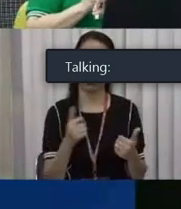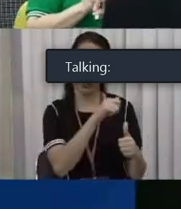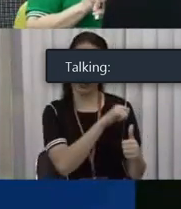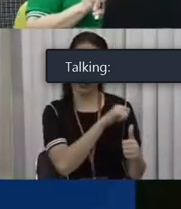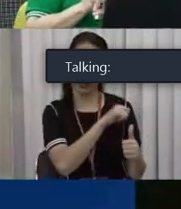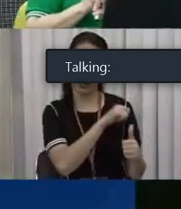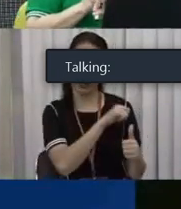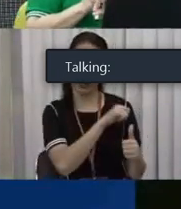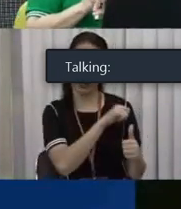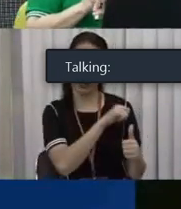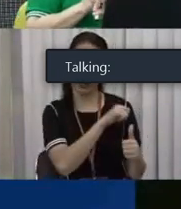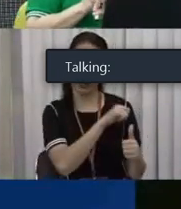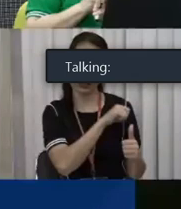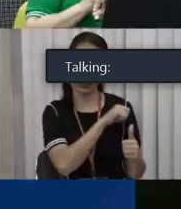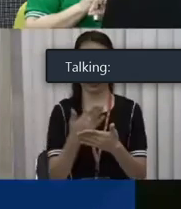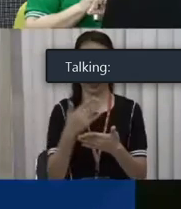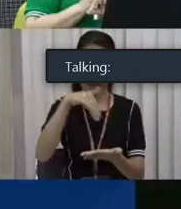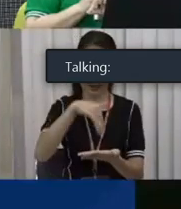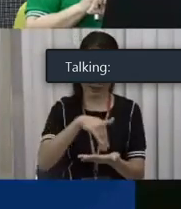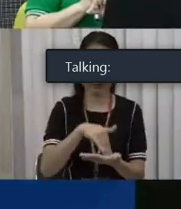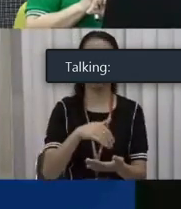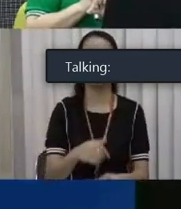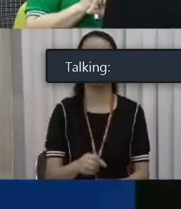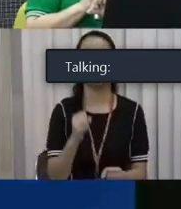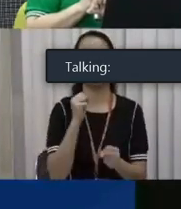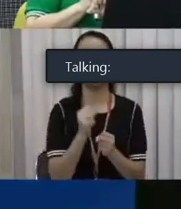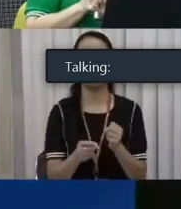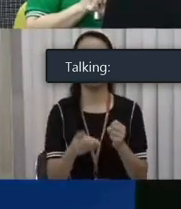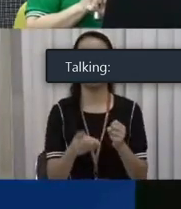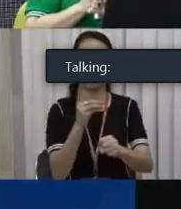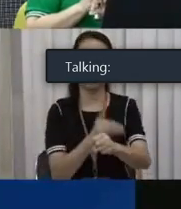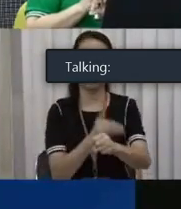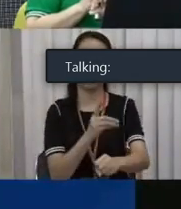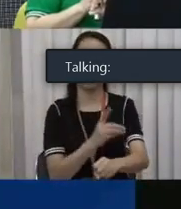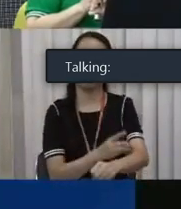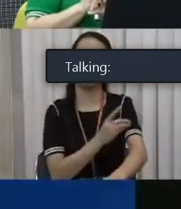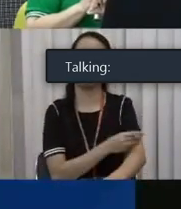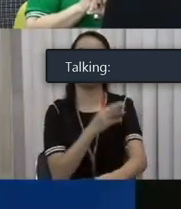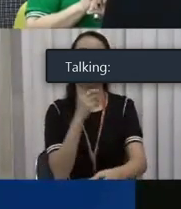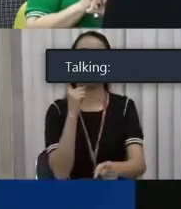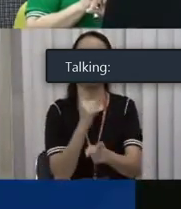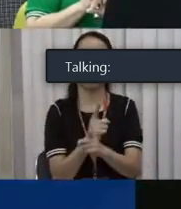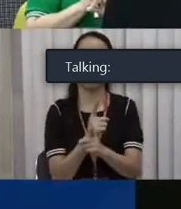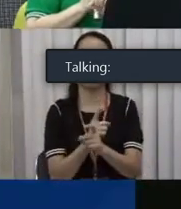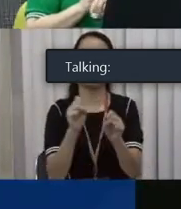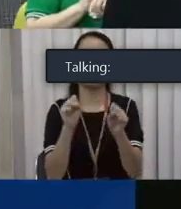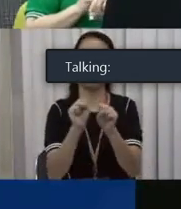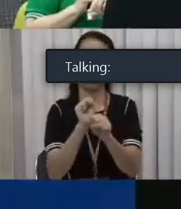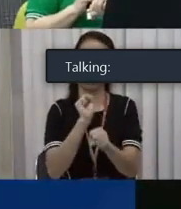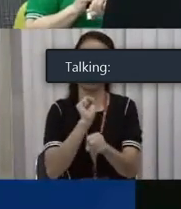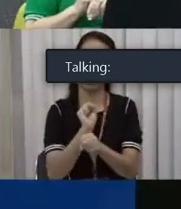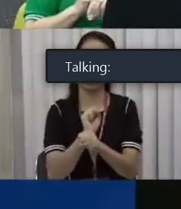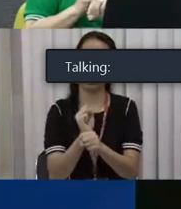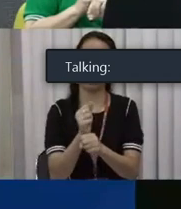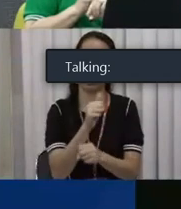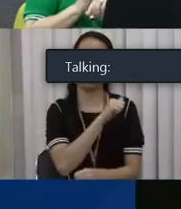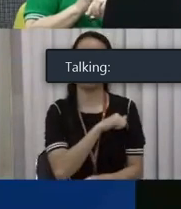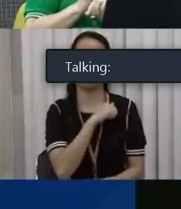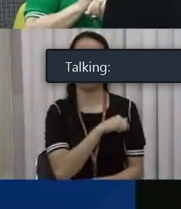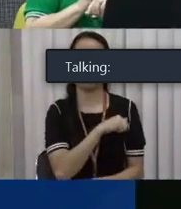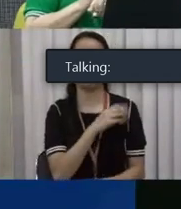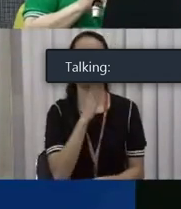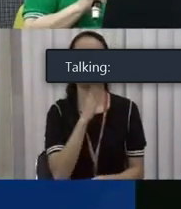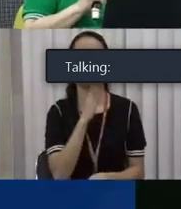mao ni sa ato ang attitude na balik ta. So developing right work